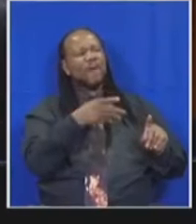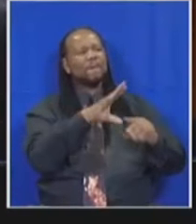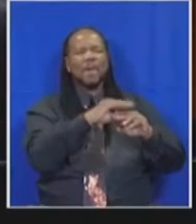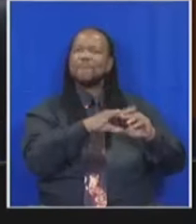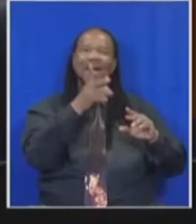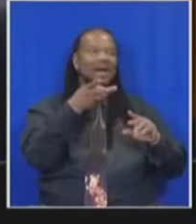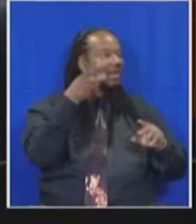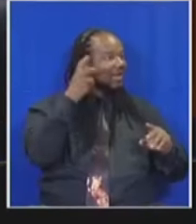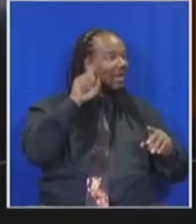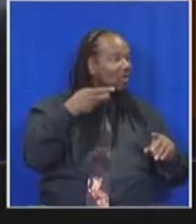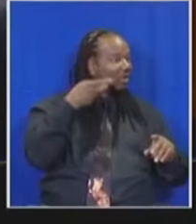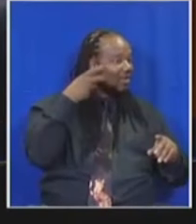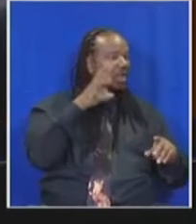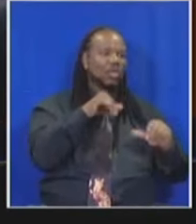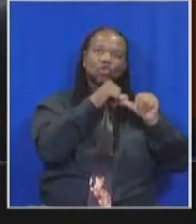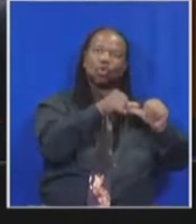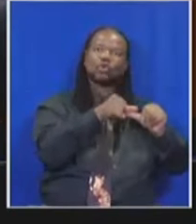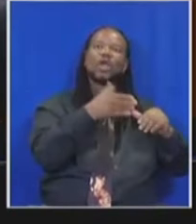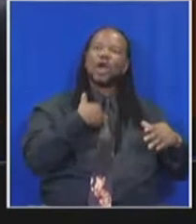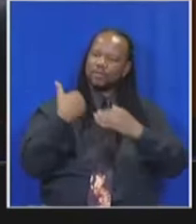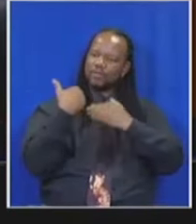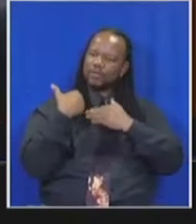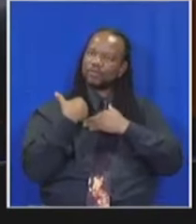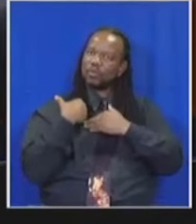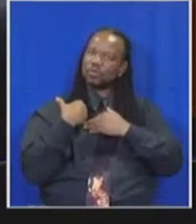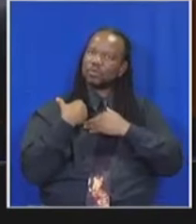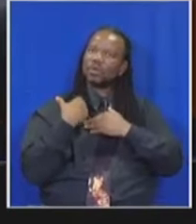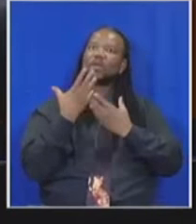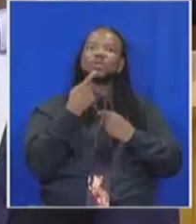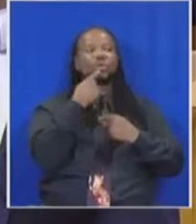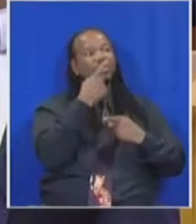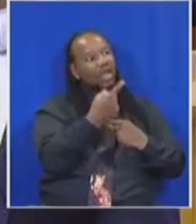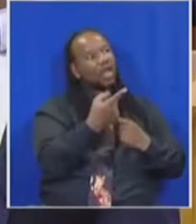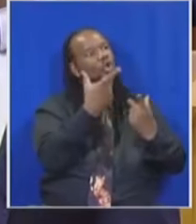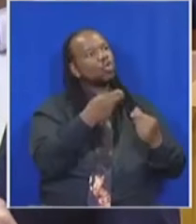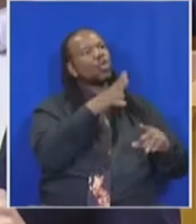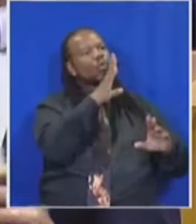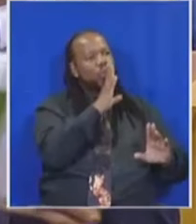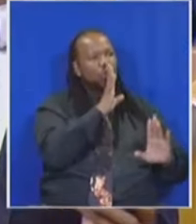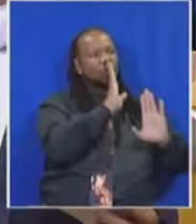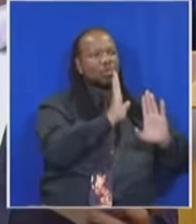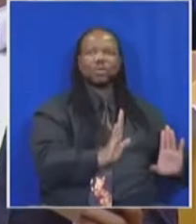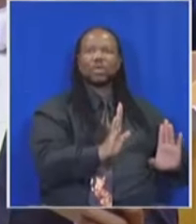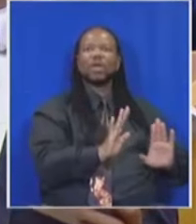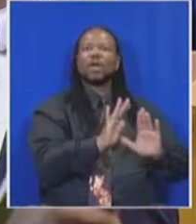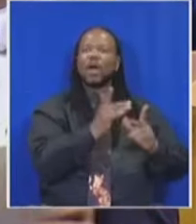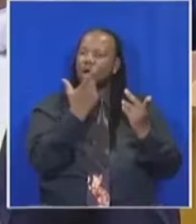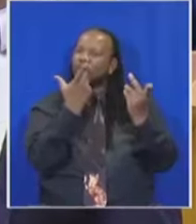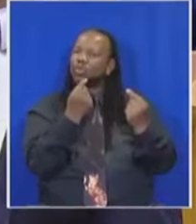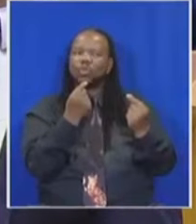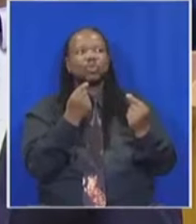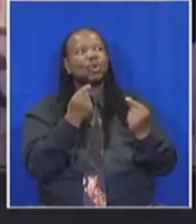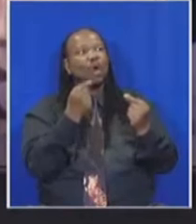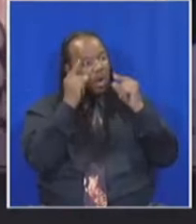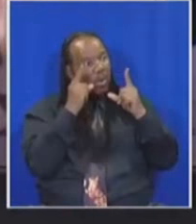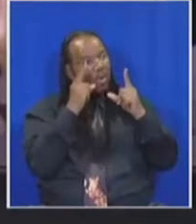yungu ndema hama wa kakereza mja kwa kama hamafati kwa kapa kwa hamafati kwa